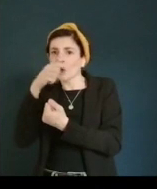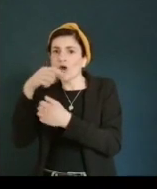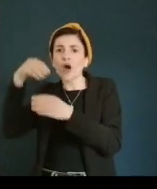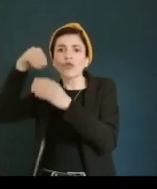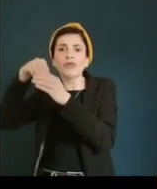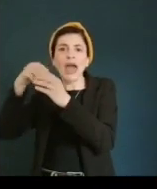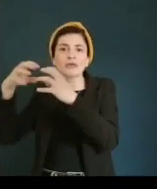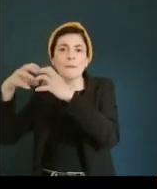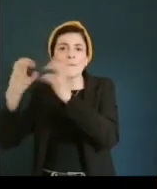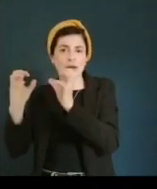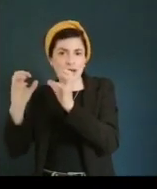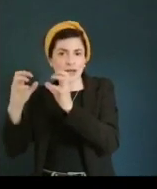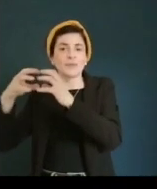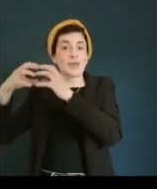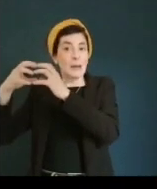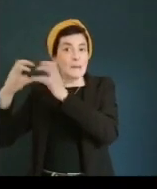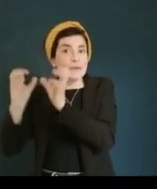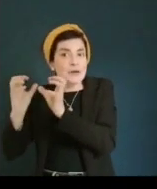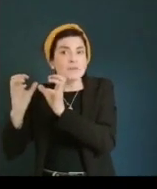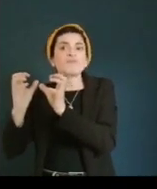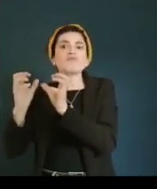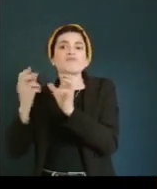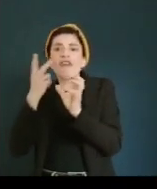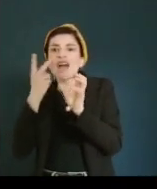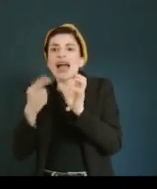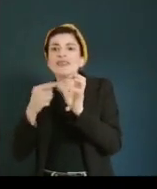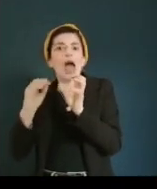vado a rompere proprio questo qua, in modo da